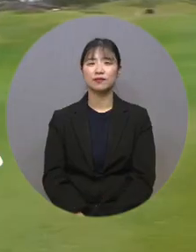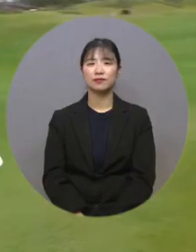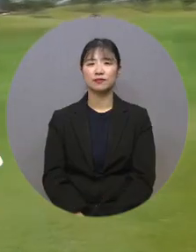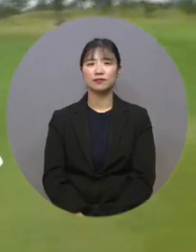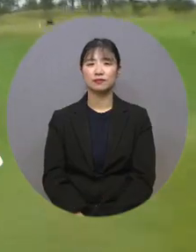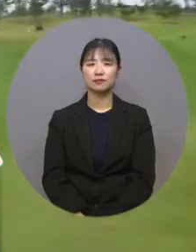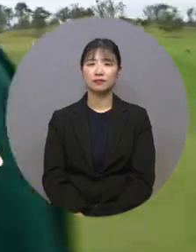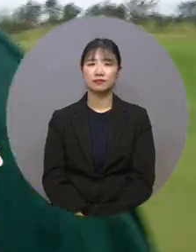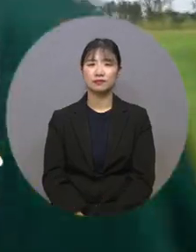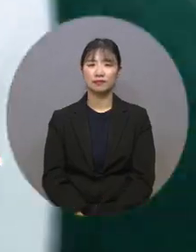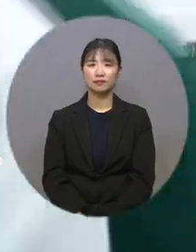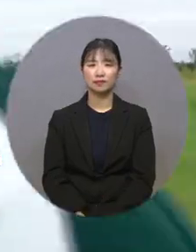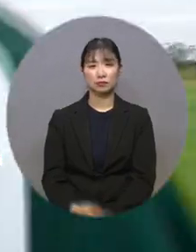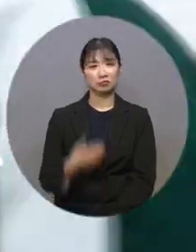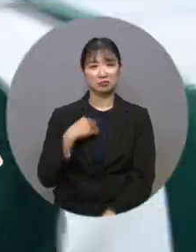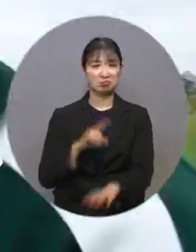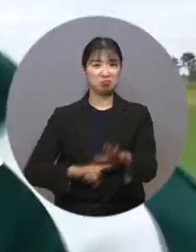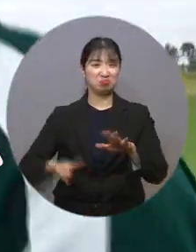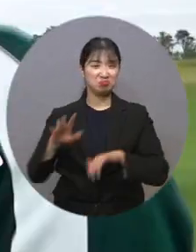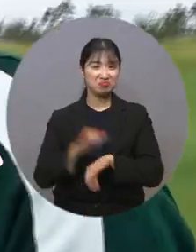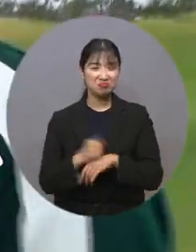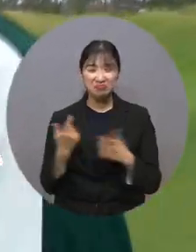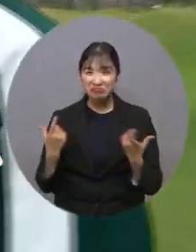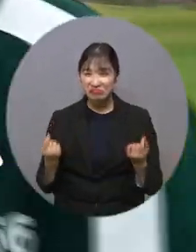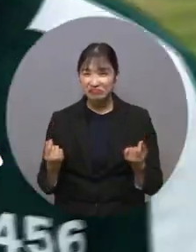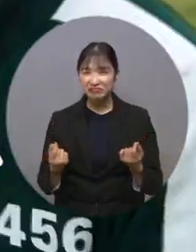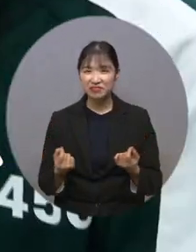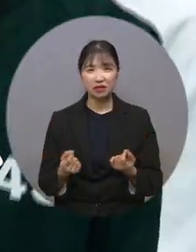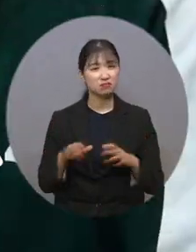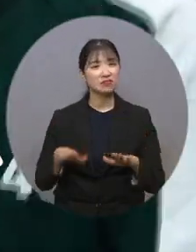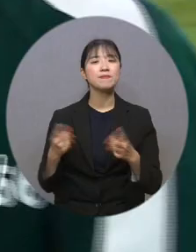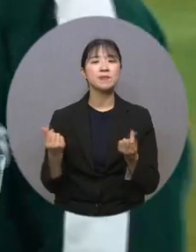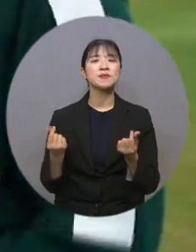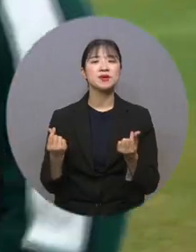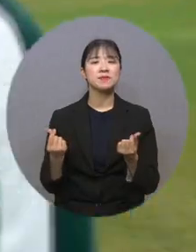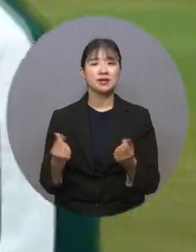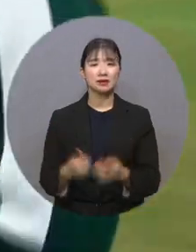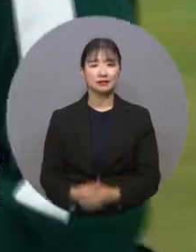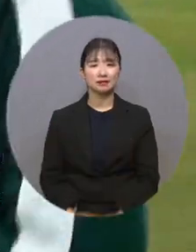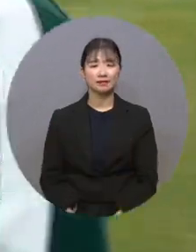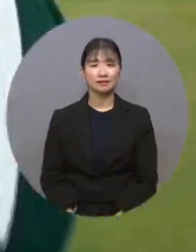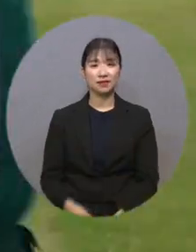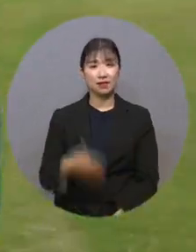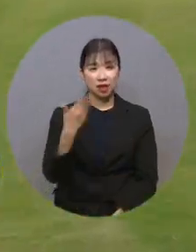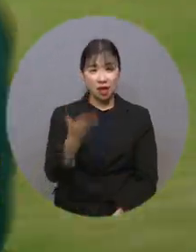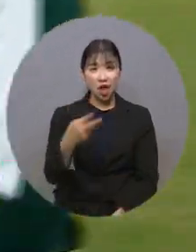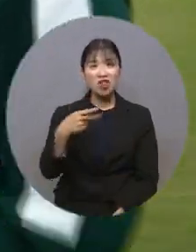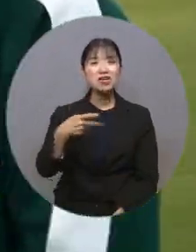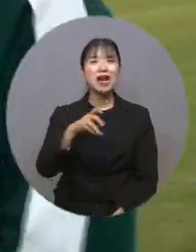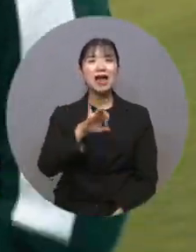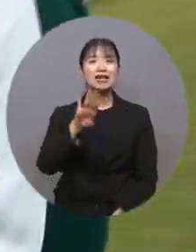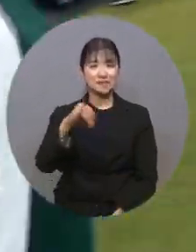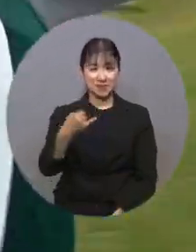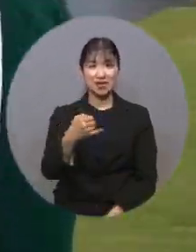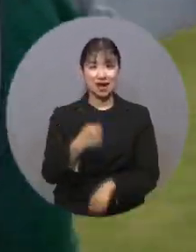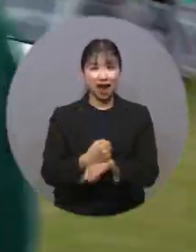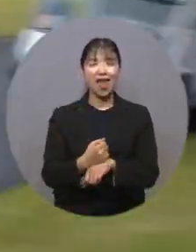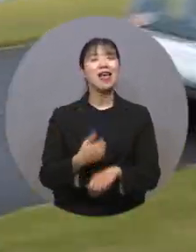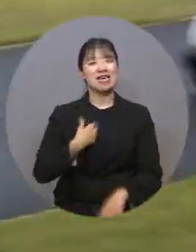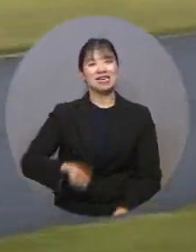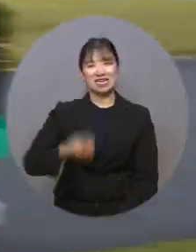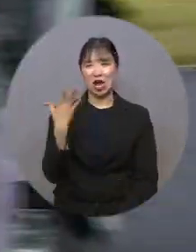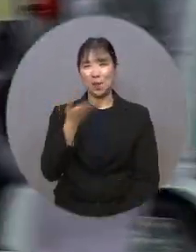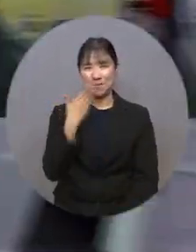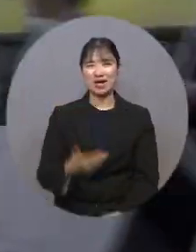어 힘이 지지해지는데? 지금 비슷해. 그럼 우리가 또 형 드라이브로 살니까 우리가 할만하니까. 그래.